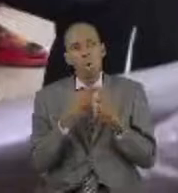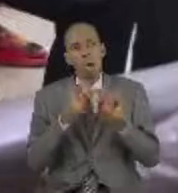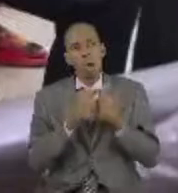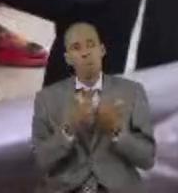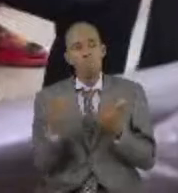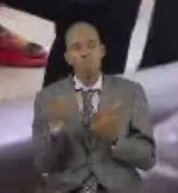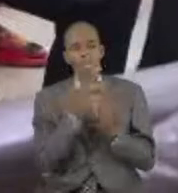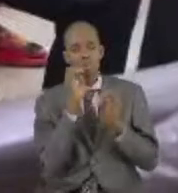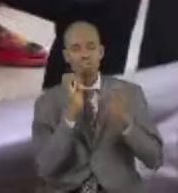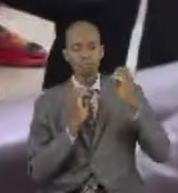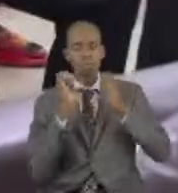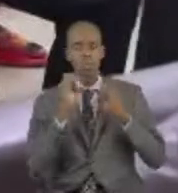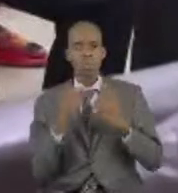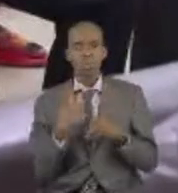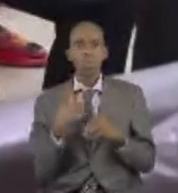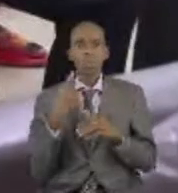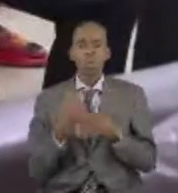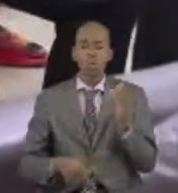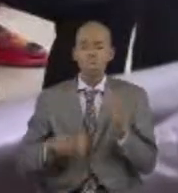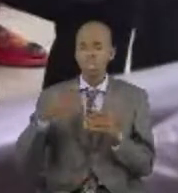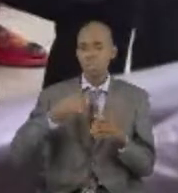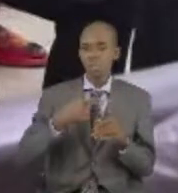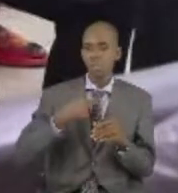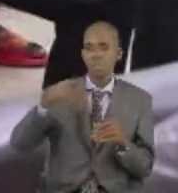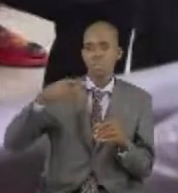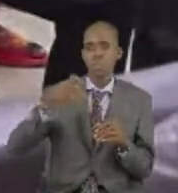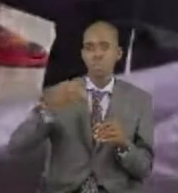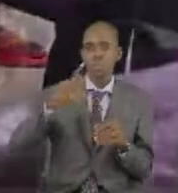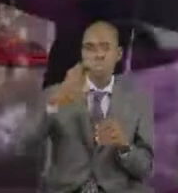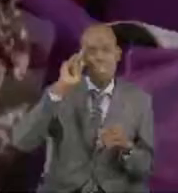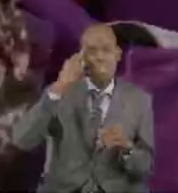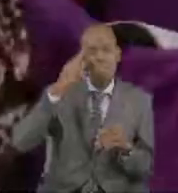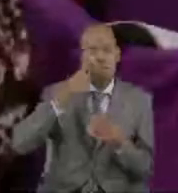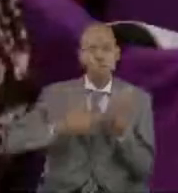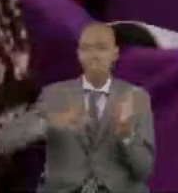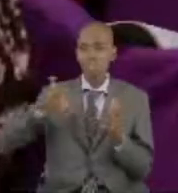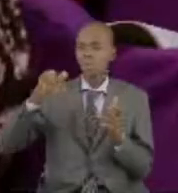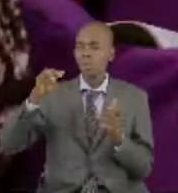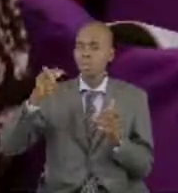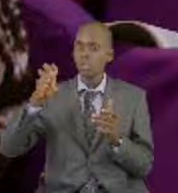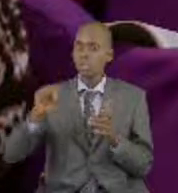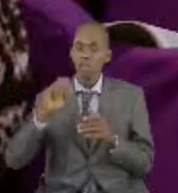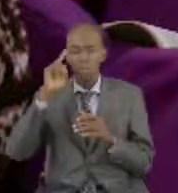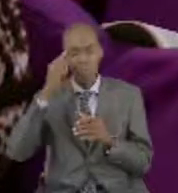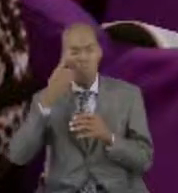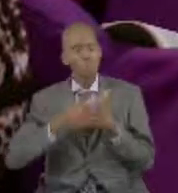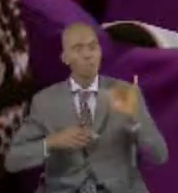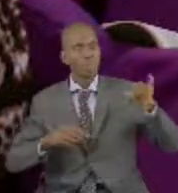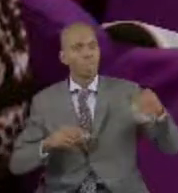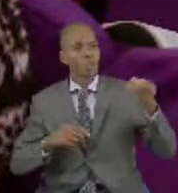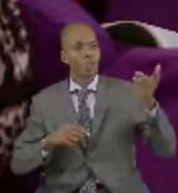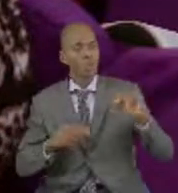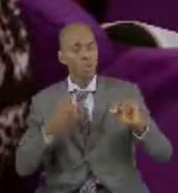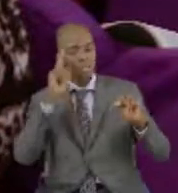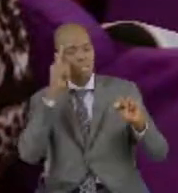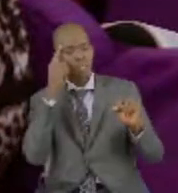des conseils de qui que ce soit. Je m'en fous de ce que Pierre pense. Je m'en fiche de ce que Jacques pense, de ce que Jean pense. Mais